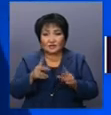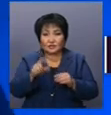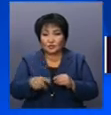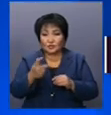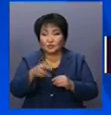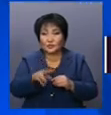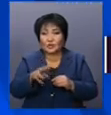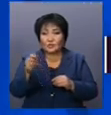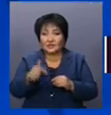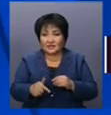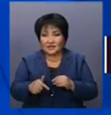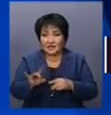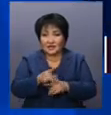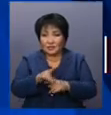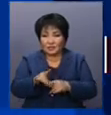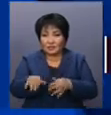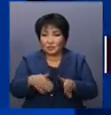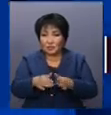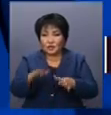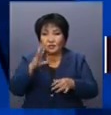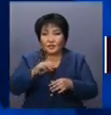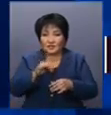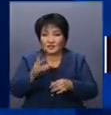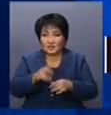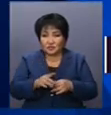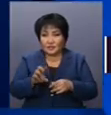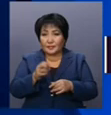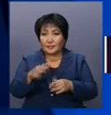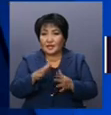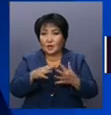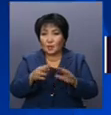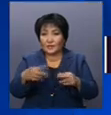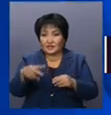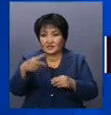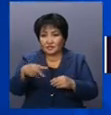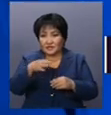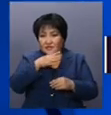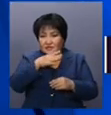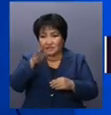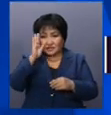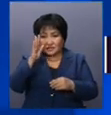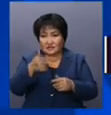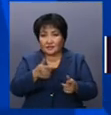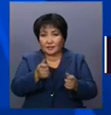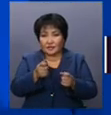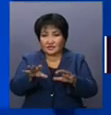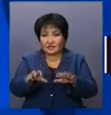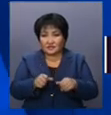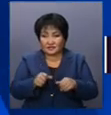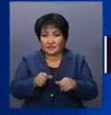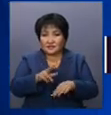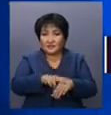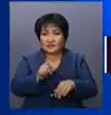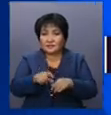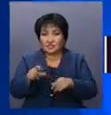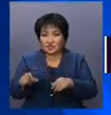қолды қылғанын анықтады. Одан бөлек Бәйдібек ауылында 27 жастағы жігіттен тапанша тәркіленген. Тәртіп сақшылары қос күдіктіні де